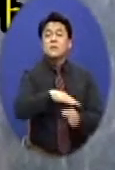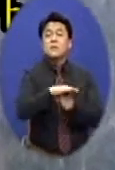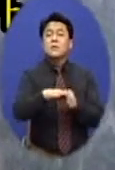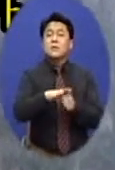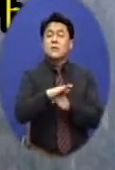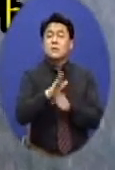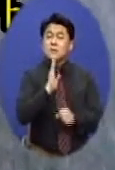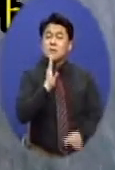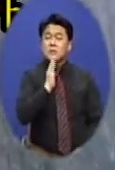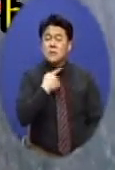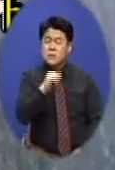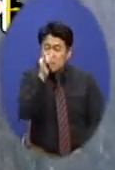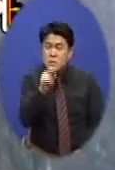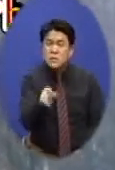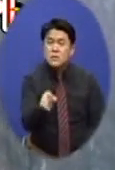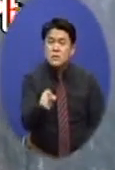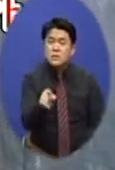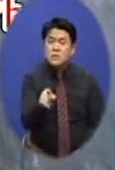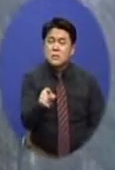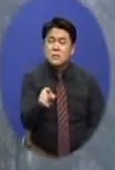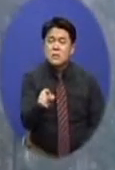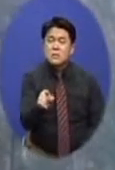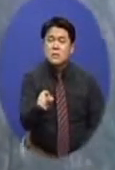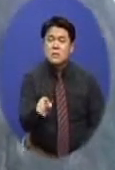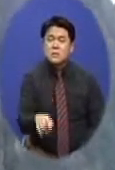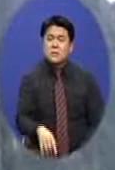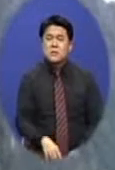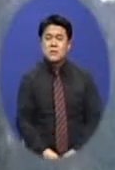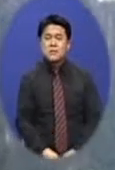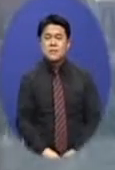저도 나를 사랑했잖아.